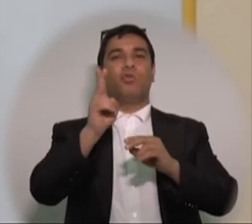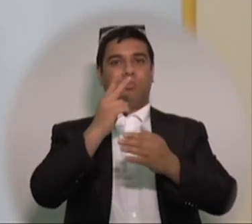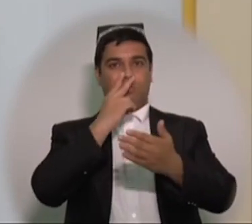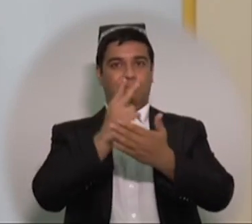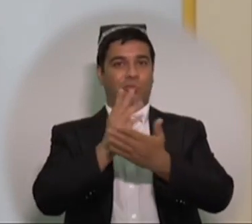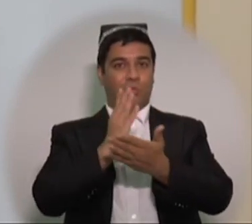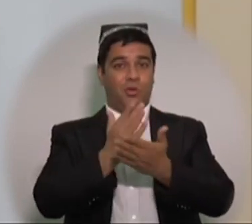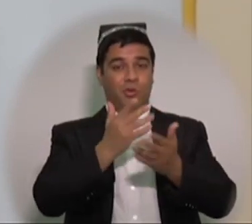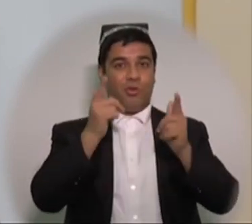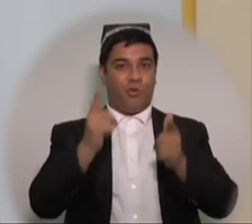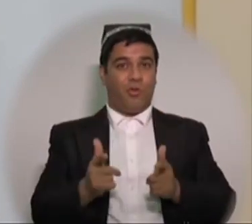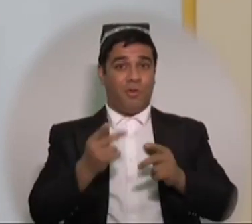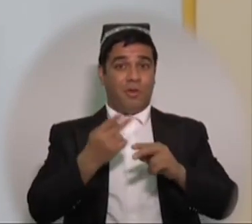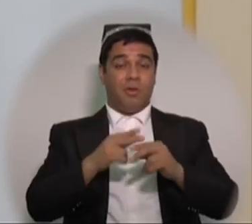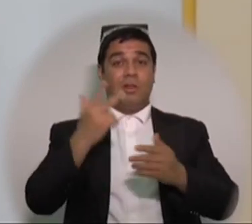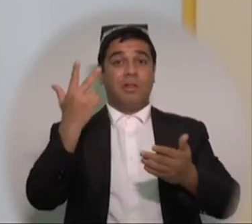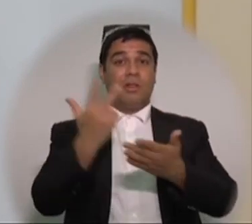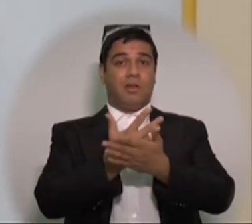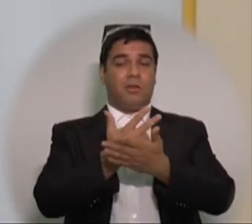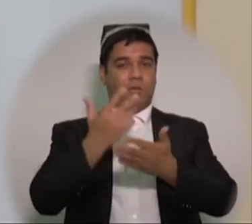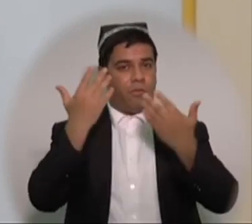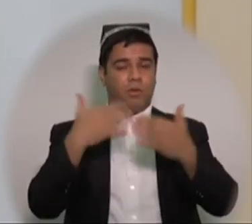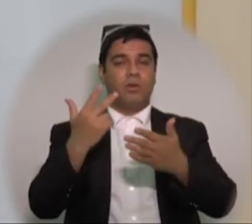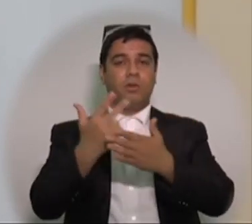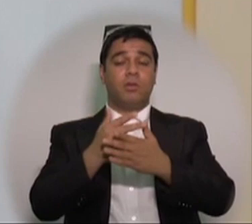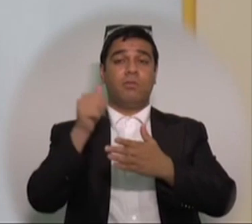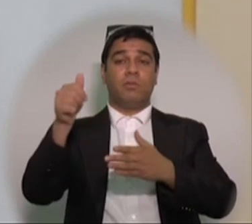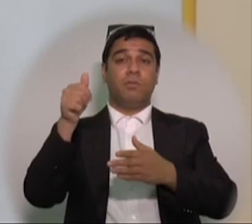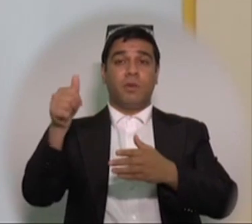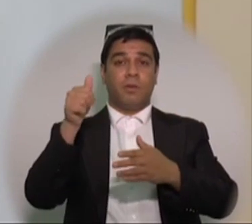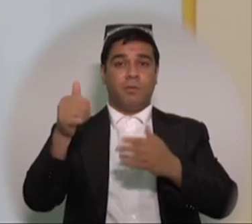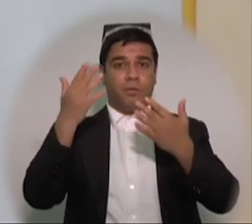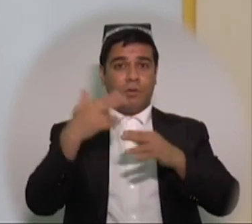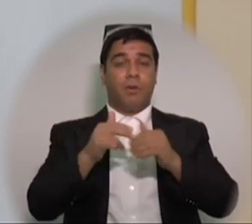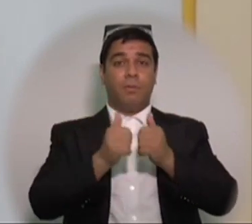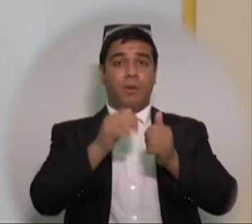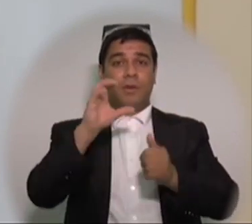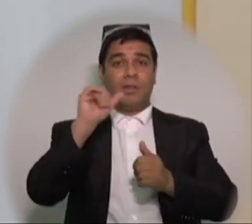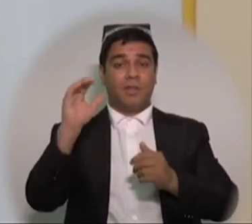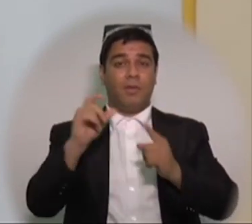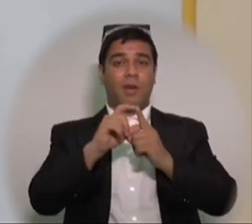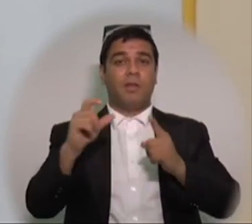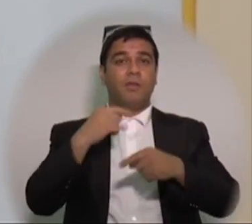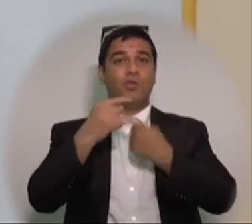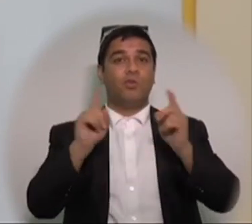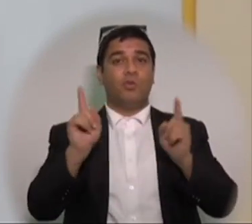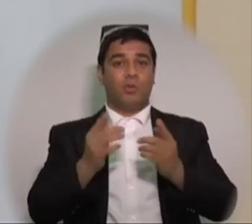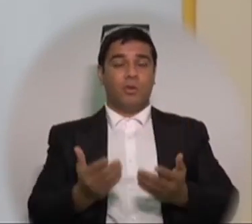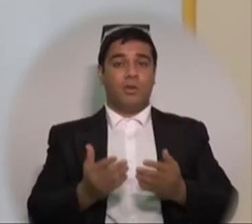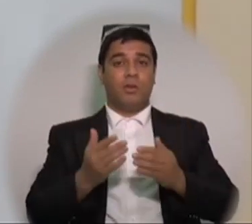odamni. Demak shu narsani 3 marta qilish kerak. Rasul akram alayhisolatu vasallam hadisda shunday